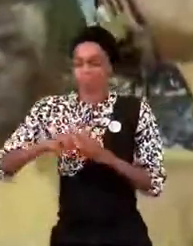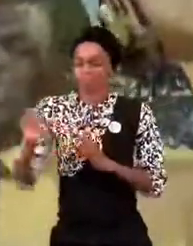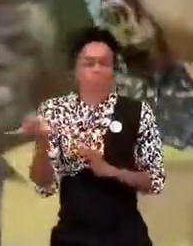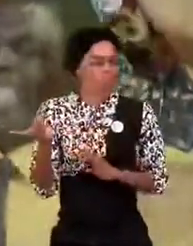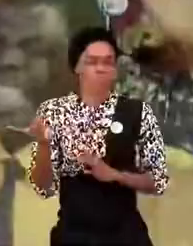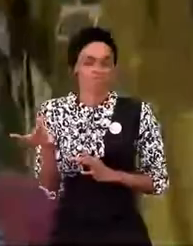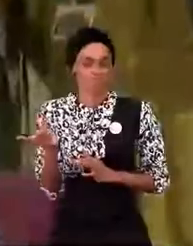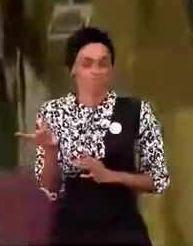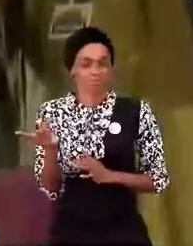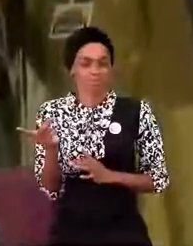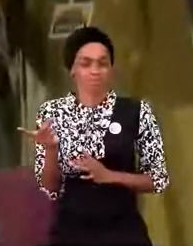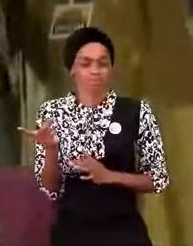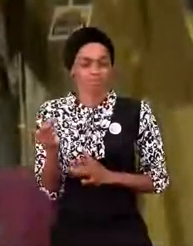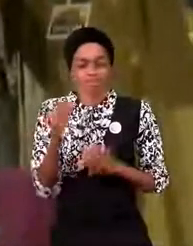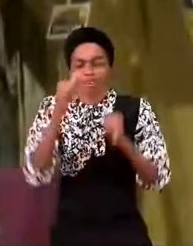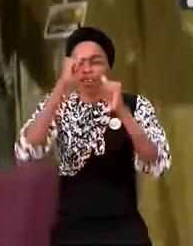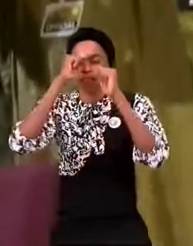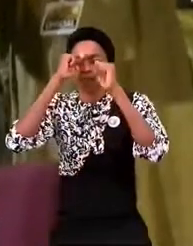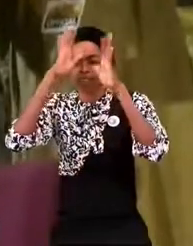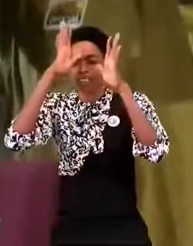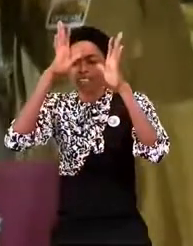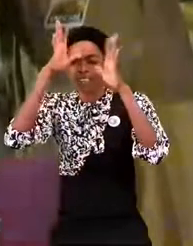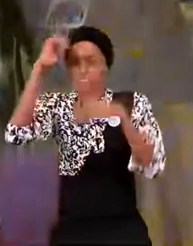Père, au nom de Jésus,